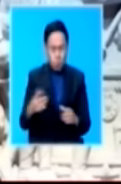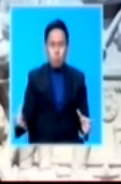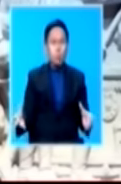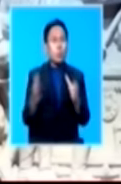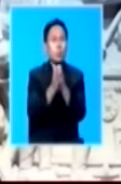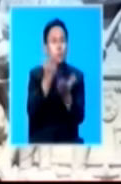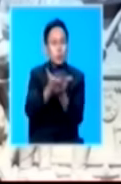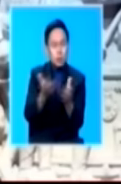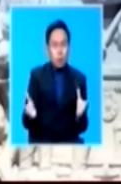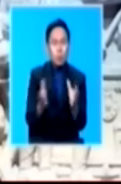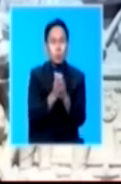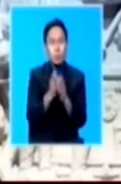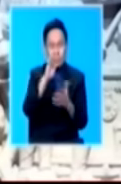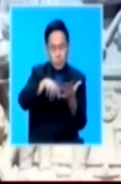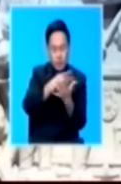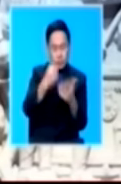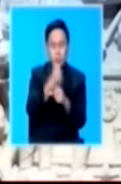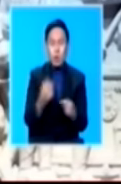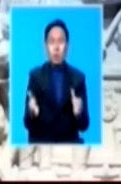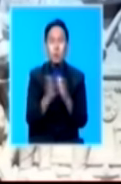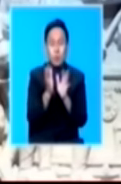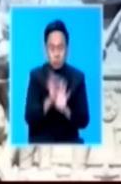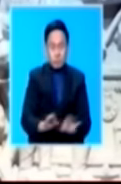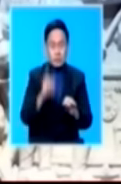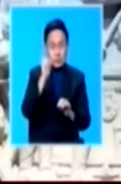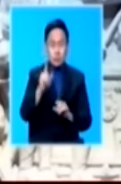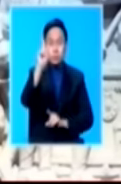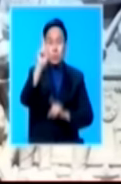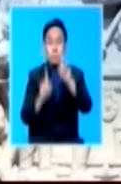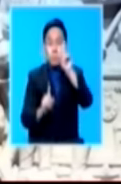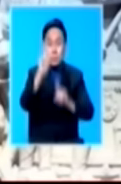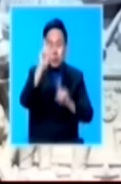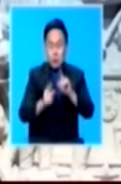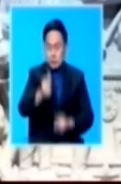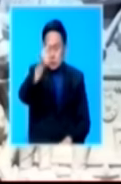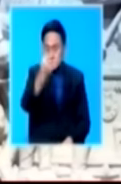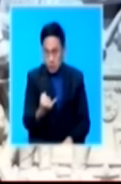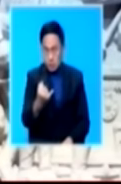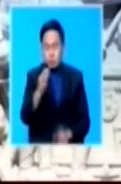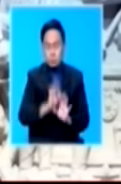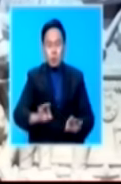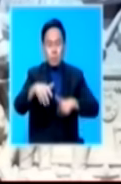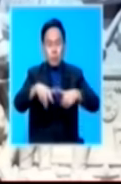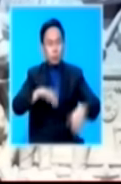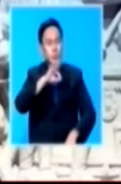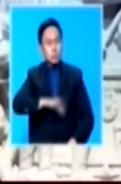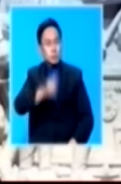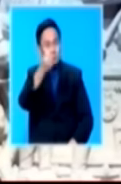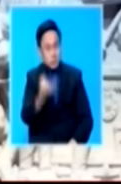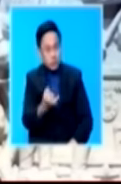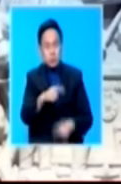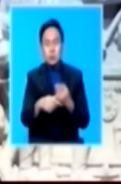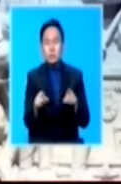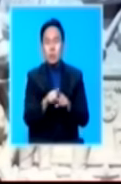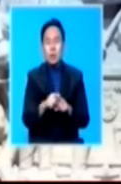ประมาณด้วยนะครับแล้วข้อสำคัญก็คือต้องมีการประเมินผลตามห่วงเวลานะครับความพึงพอใจของประชาชนเป็นหลักนะว่าสิ่งที่เราทำไปแล้วนั้นตร